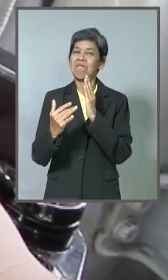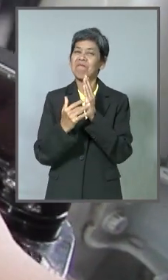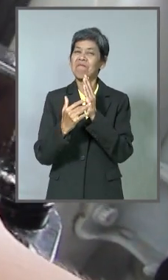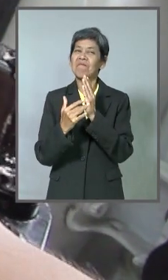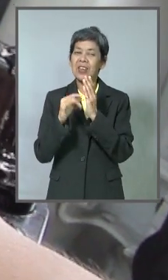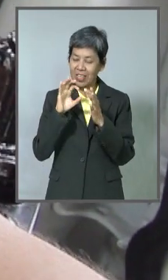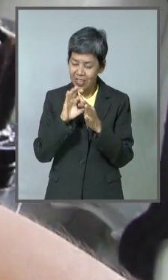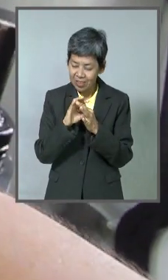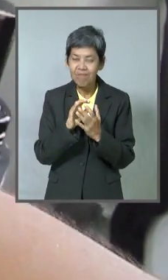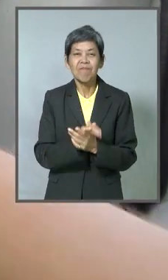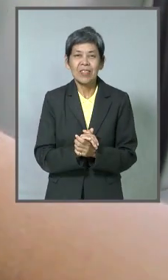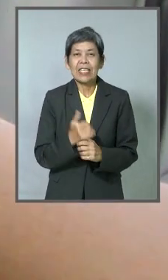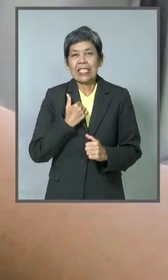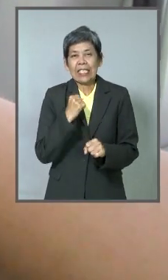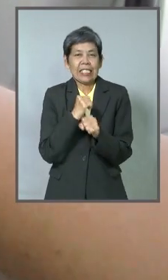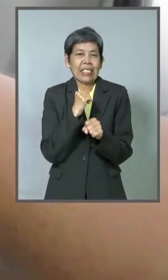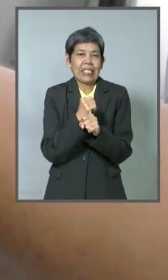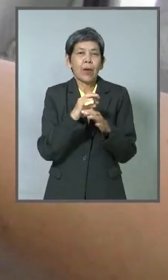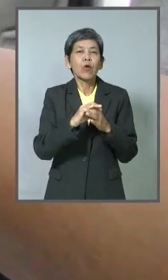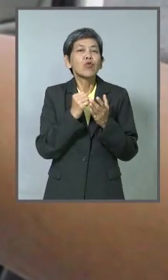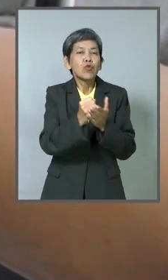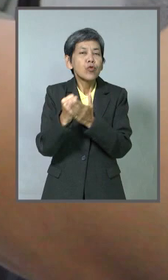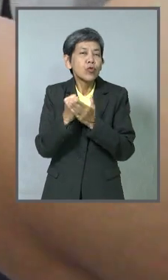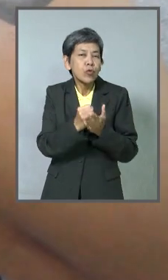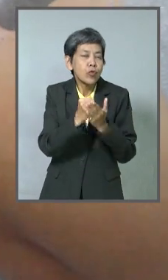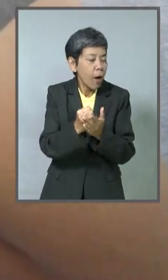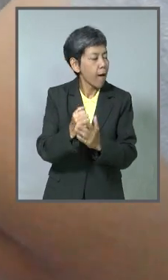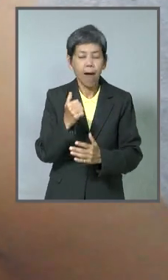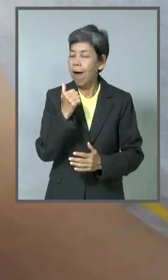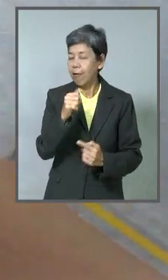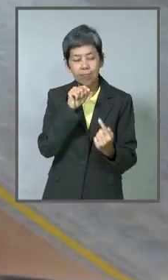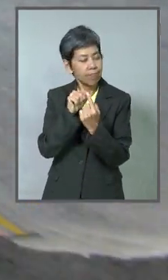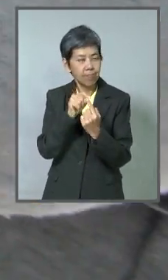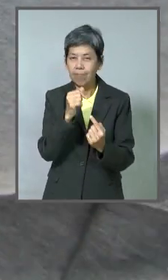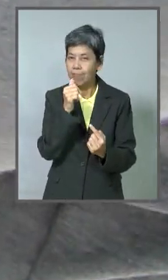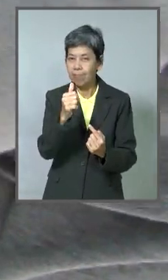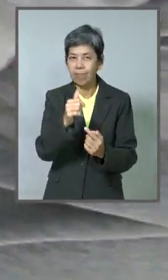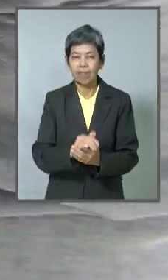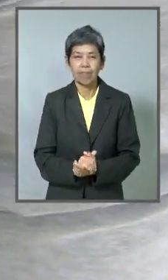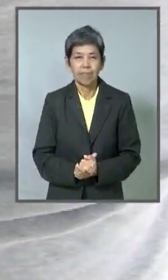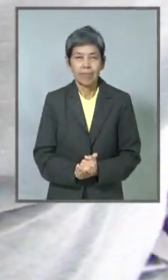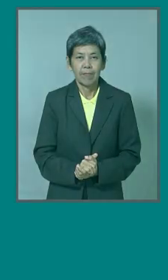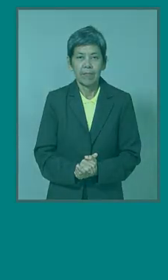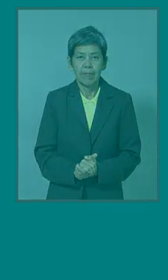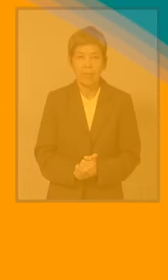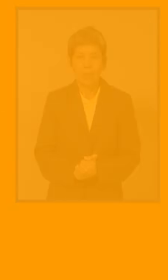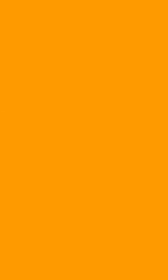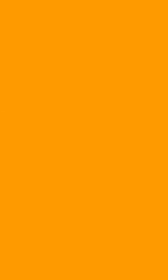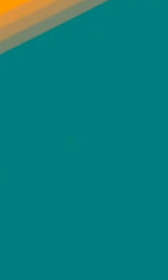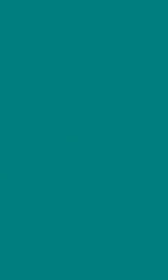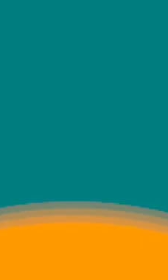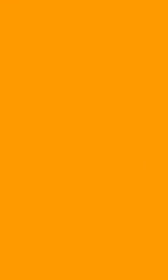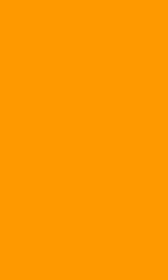รียกได้ว่าเป็นเทคโนโลยีที่เข้ามาสร้างสรรค์แล้วก็สามารถเข้ามาช่วยแก้ปัญหาได้อย่างถูกจุดเลยล่ะค่ะ